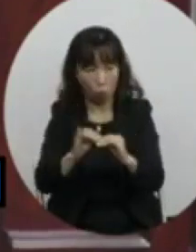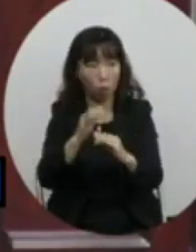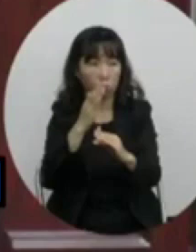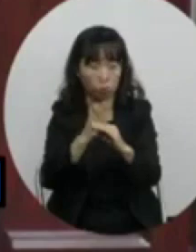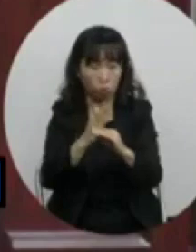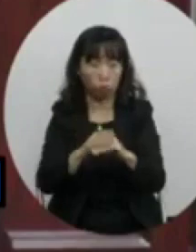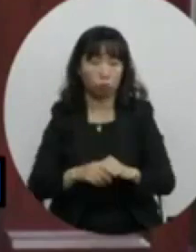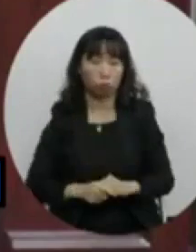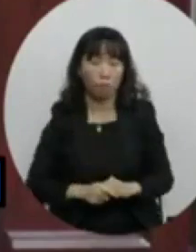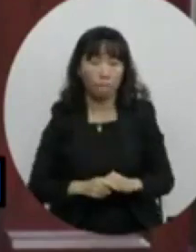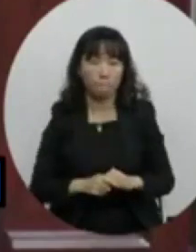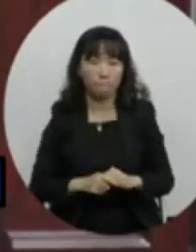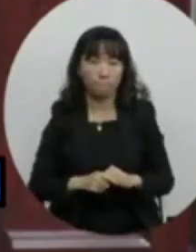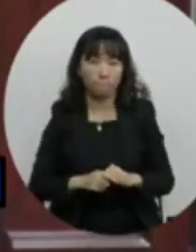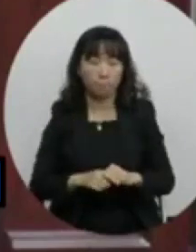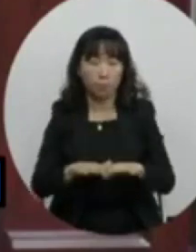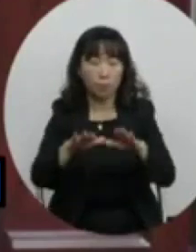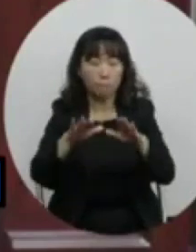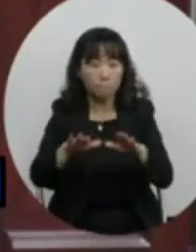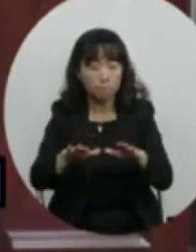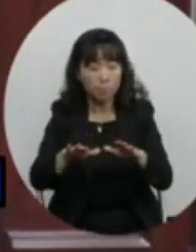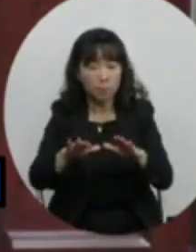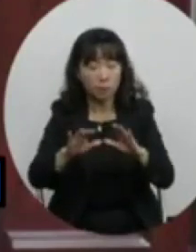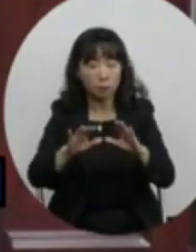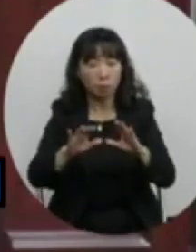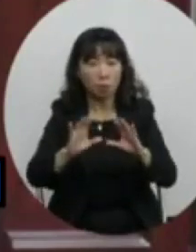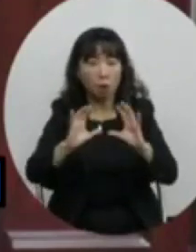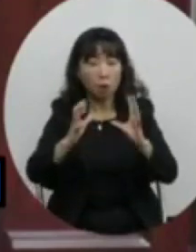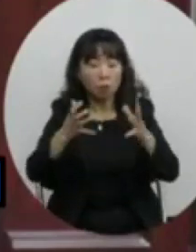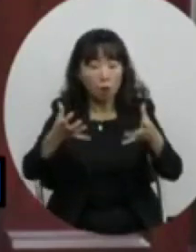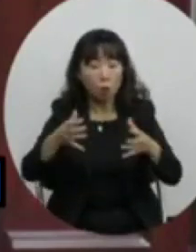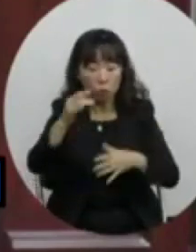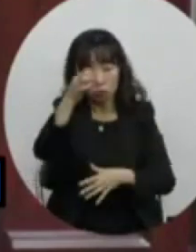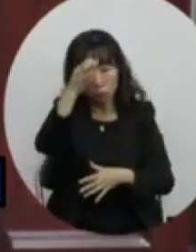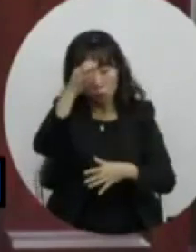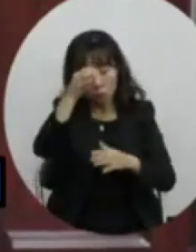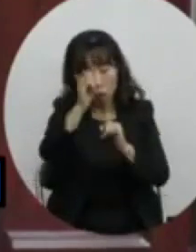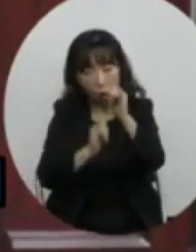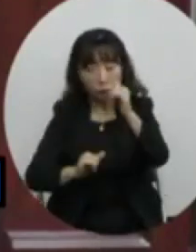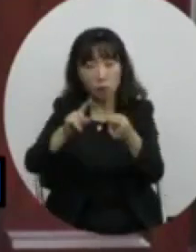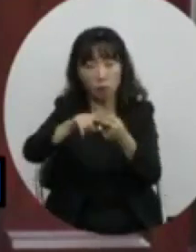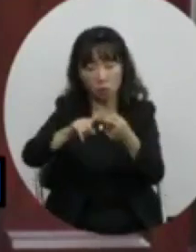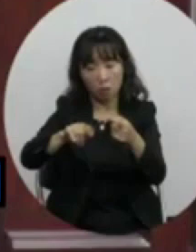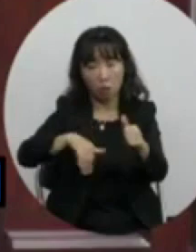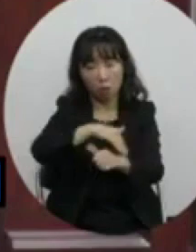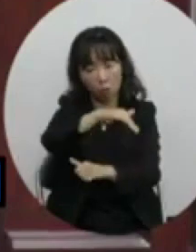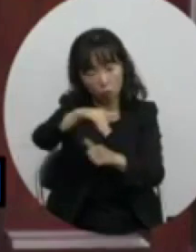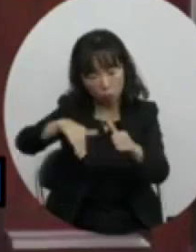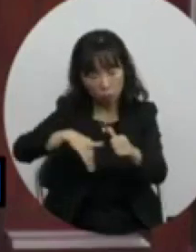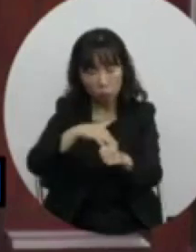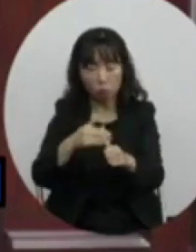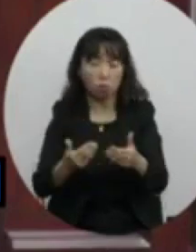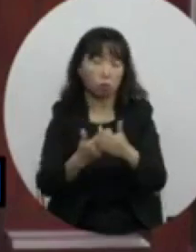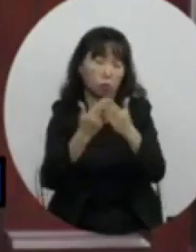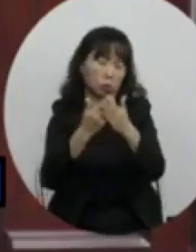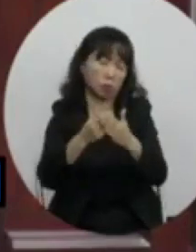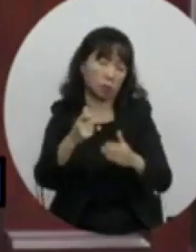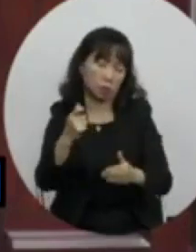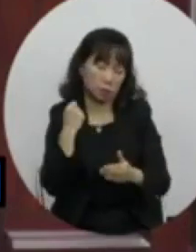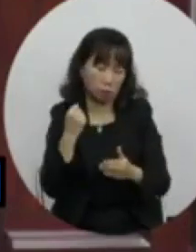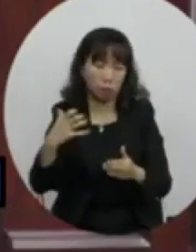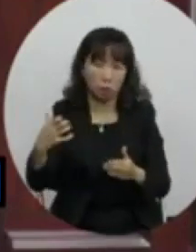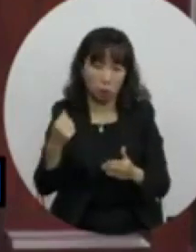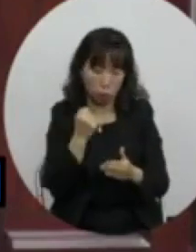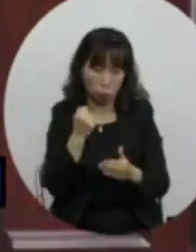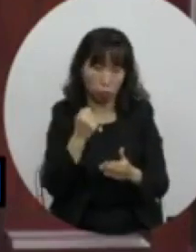생각합니다. 글로벌 역사문화 레저 관광도시의 인프라를 구축하여 여주의 새로운 성장 동력을 확보하고 수도권